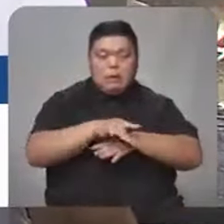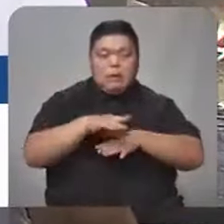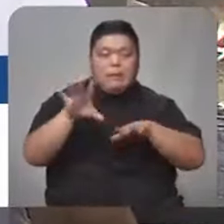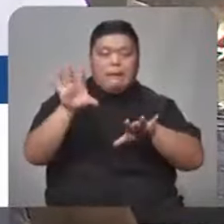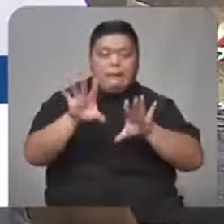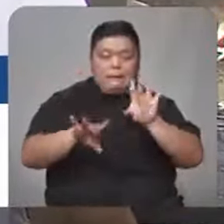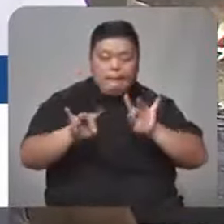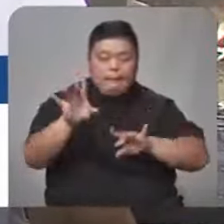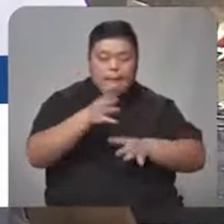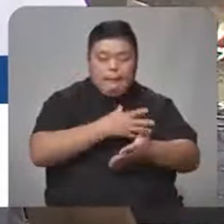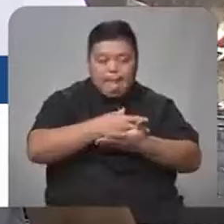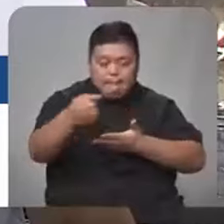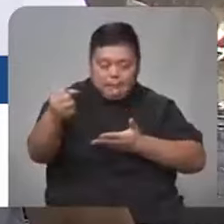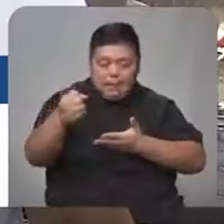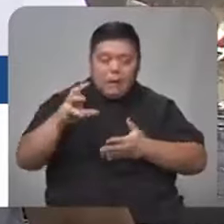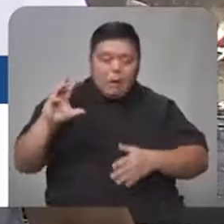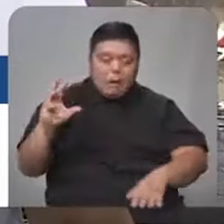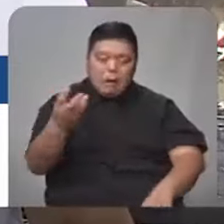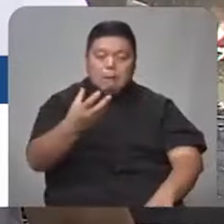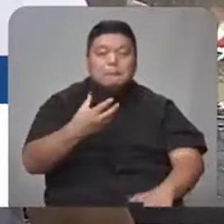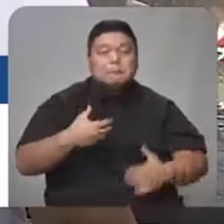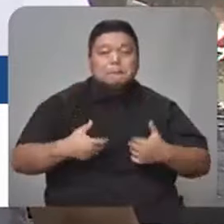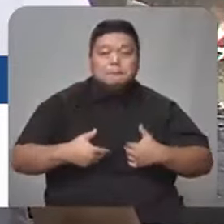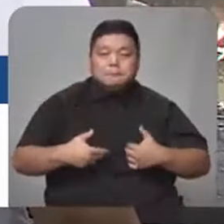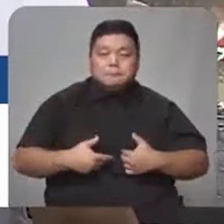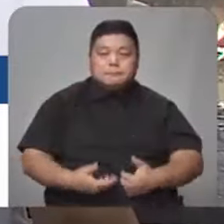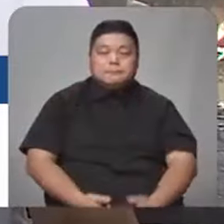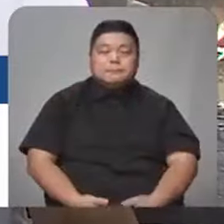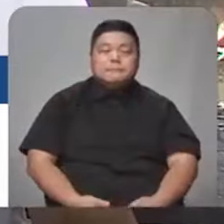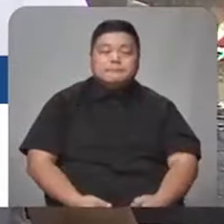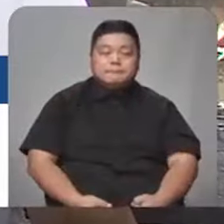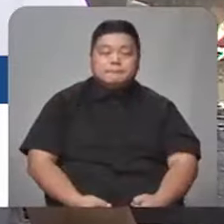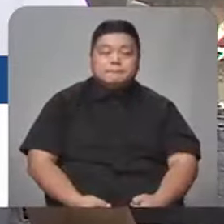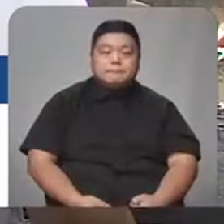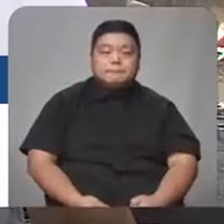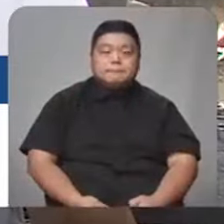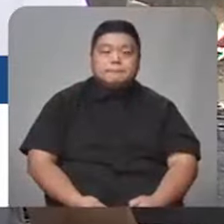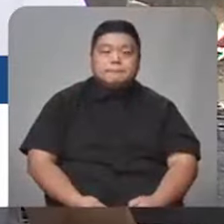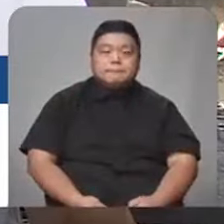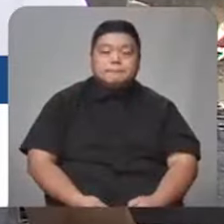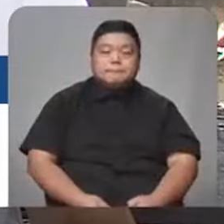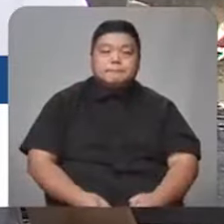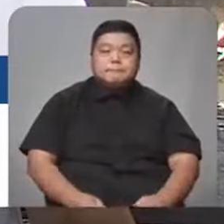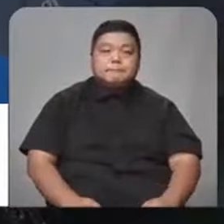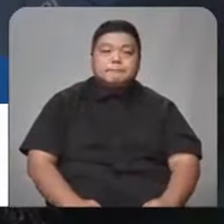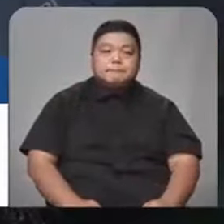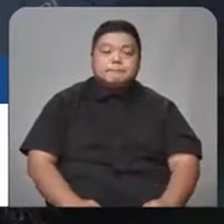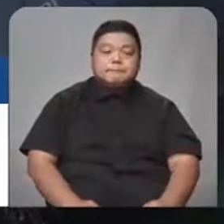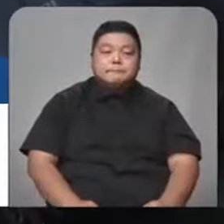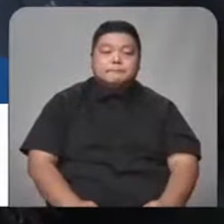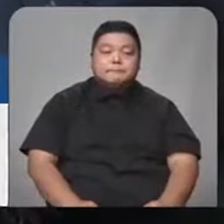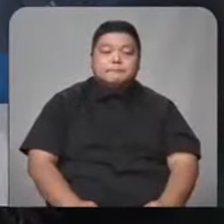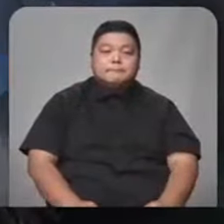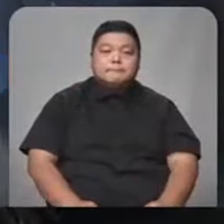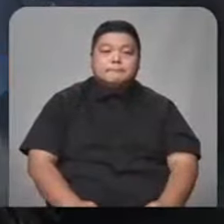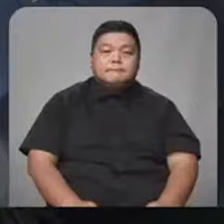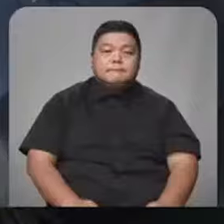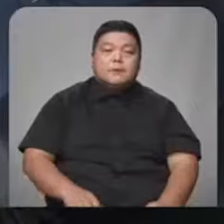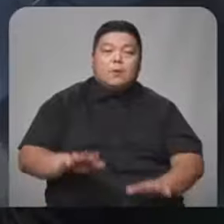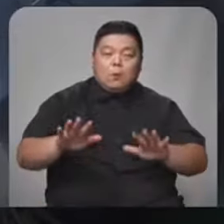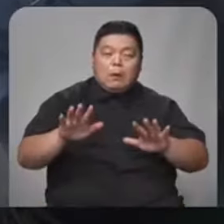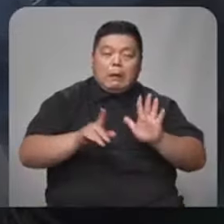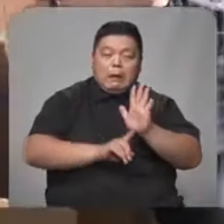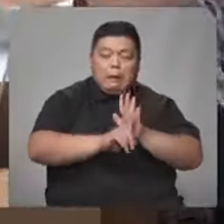바람이 좀 세게 불지 태풍이 불던지 해야 아마 이게 습도가 제거될 것 같아요 오늘낮 최고